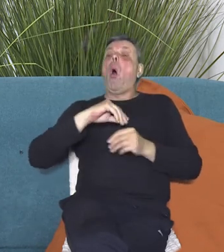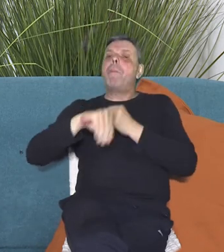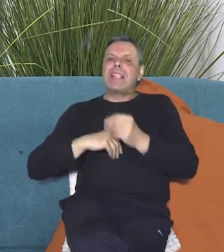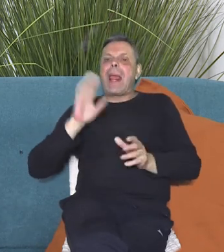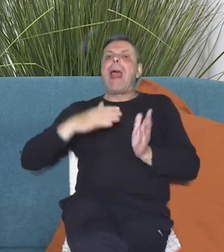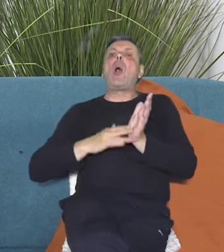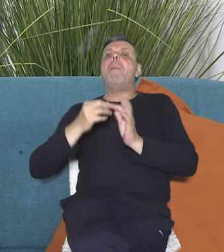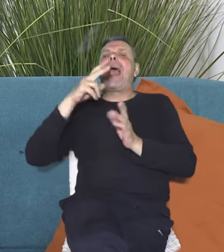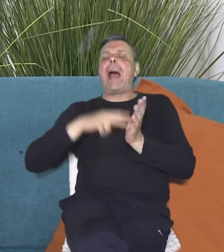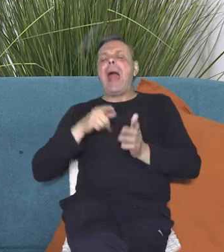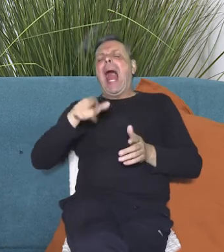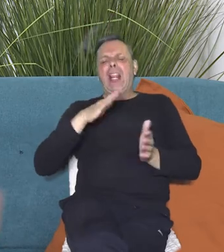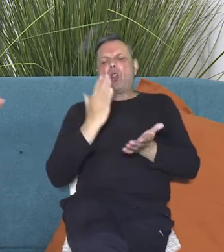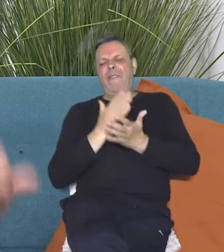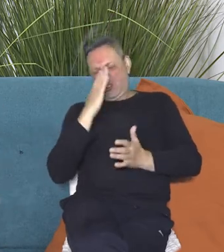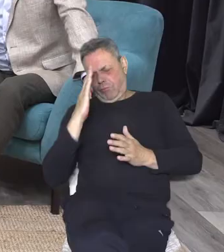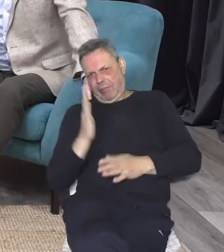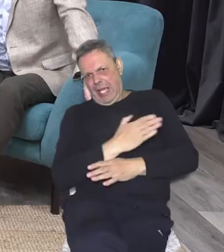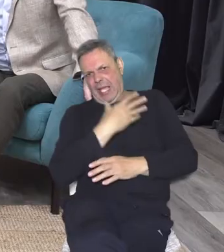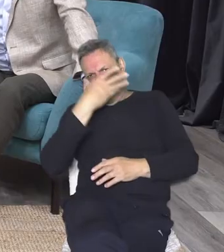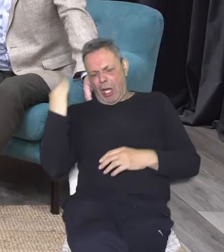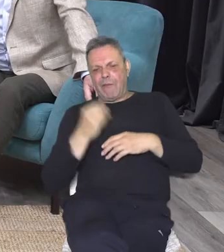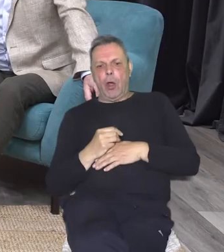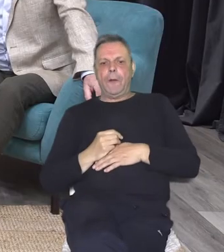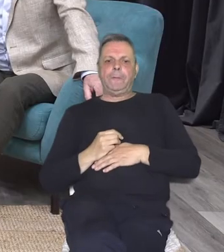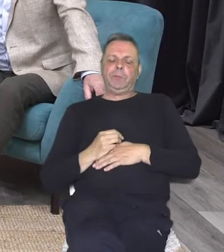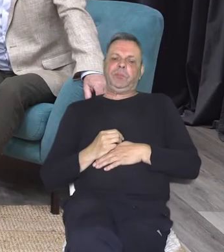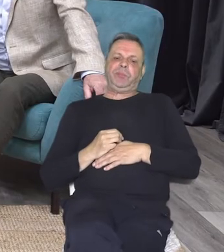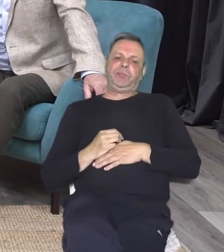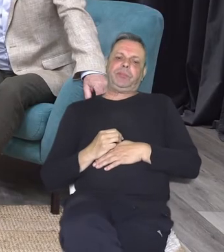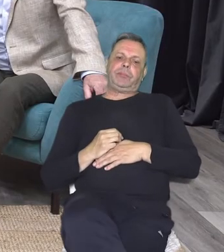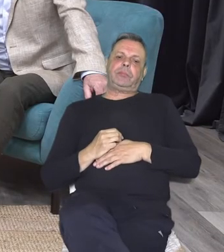Meghan. Ali to se sad već malo zaboravilo, palo u zaborav.